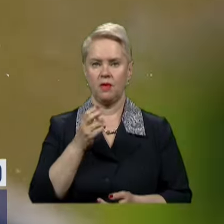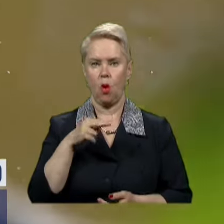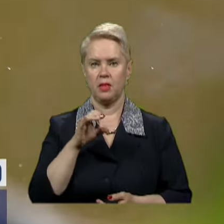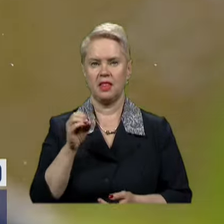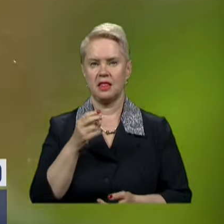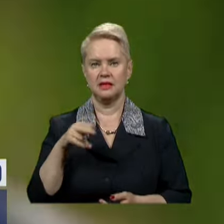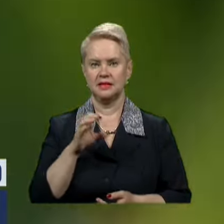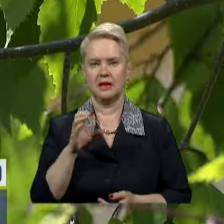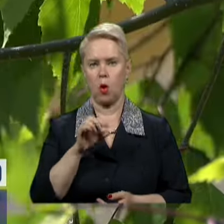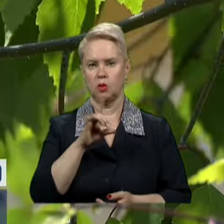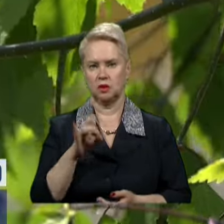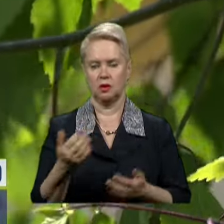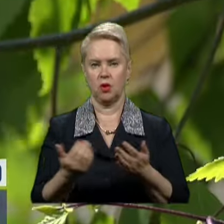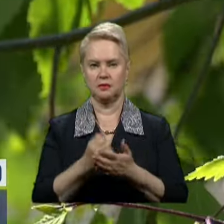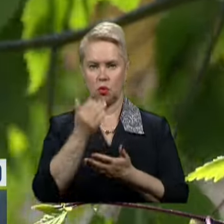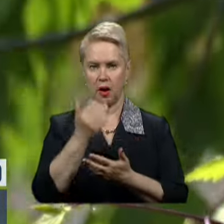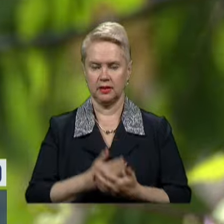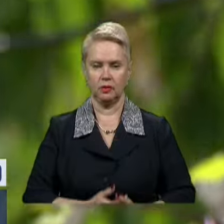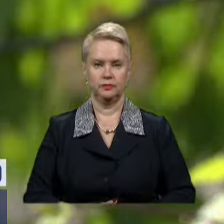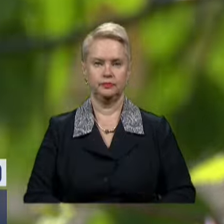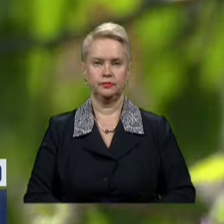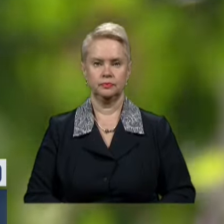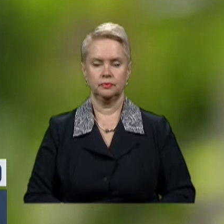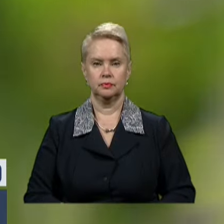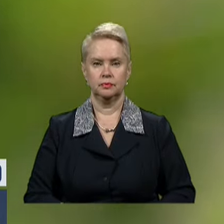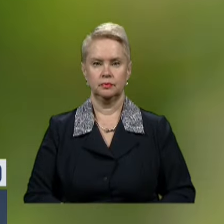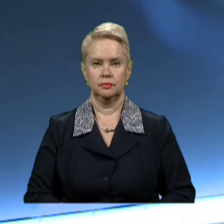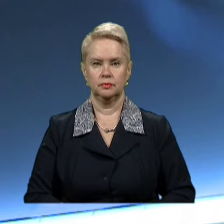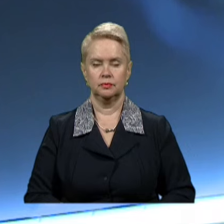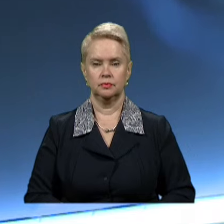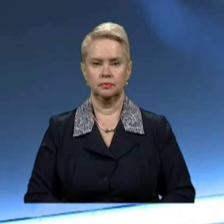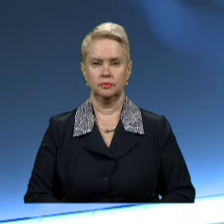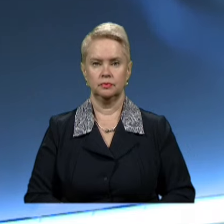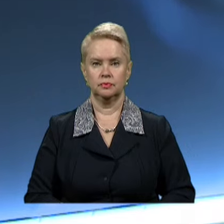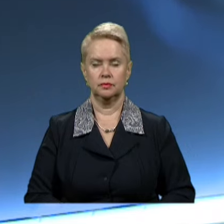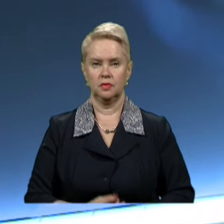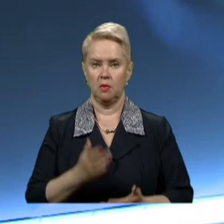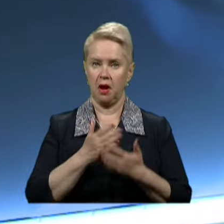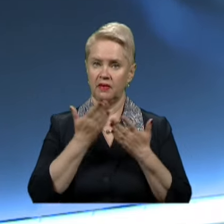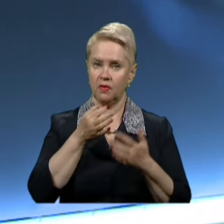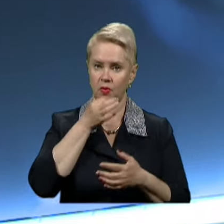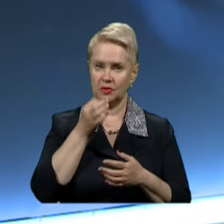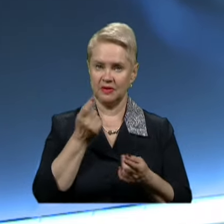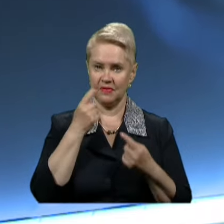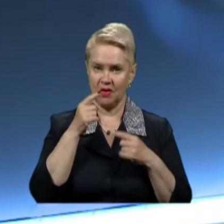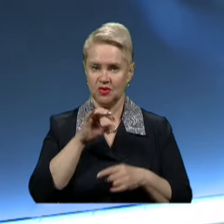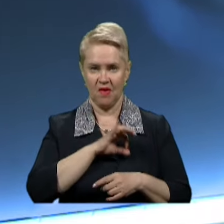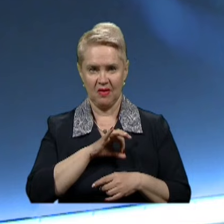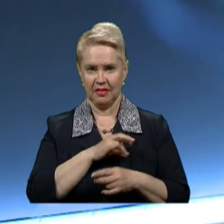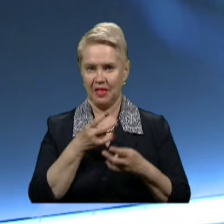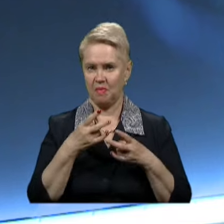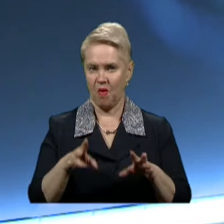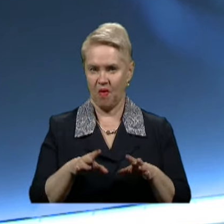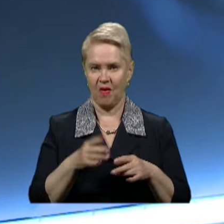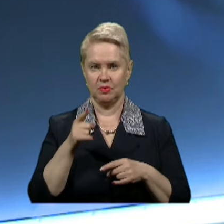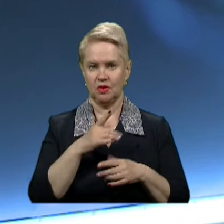Єлісавенко, Сергій Озеров. Новини 11-го каналу. А чи маєте ви досвід творчого використання